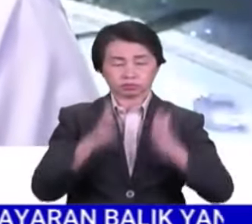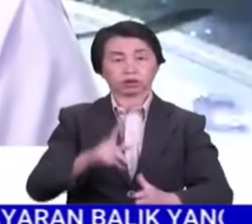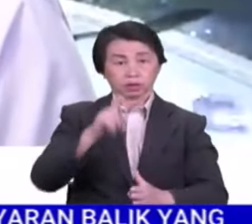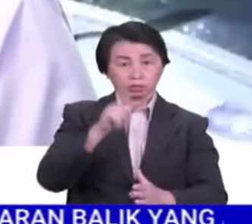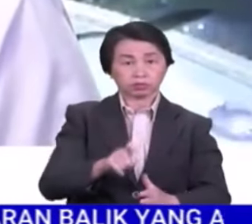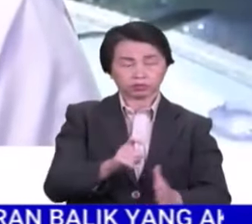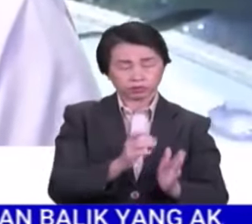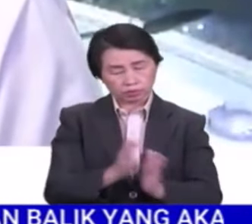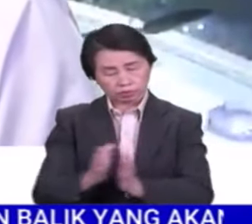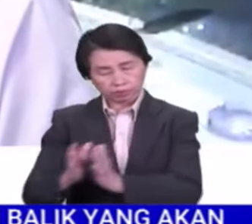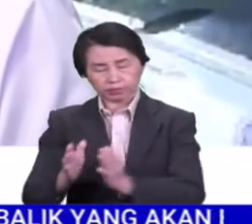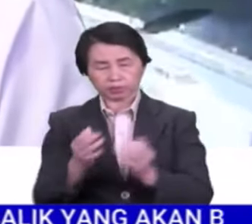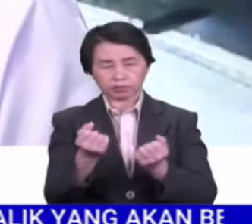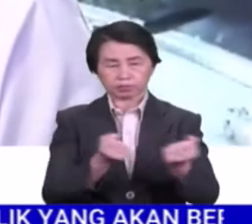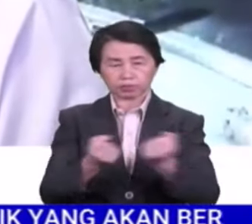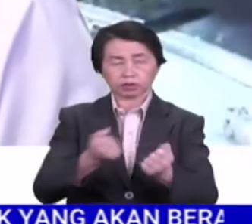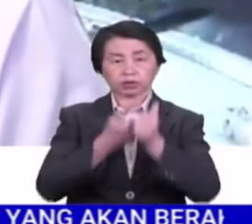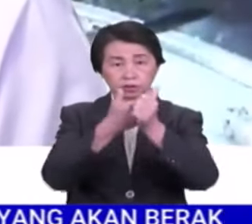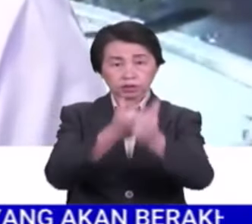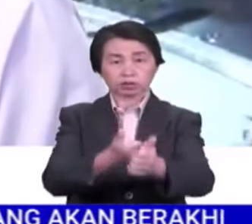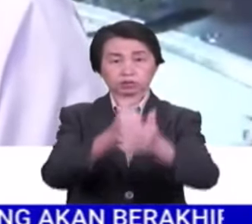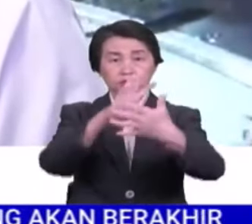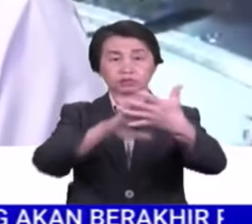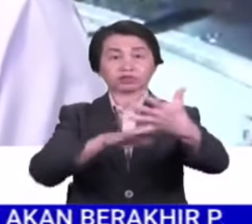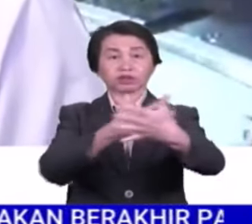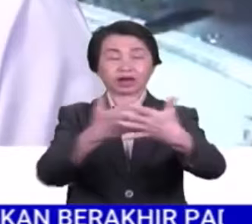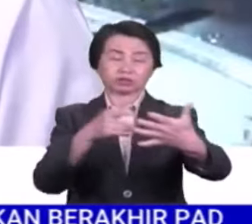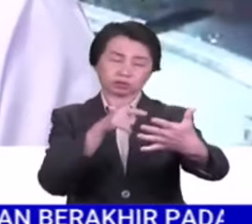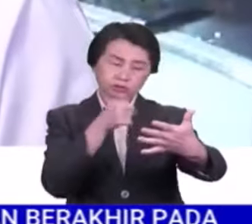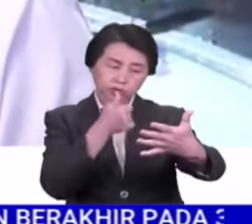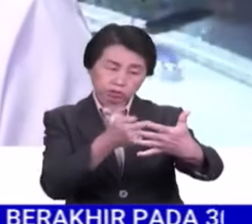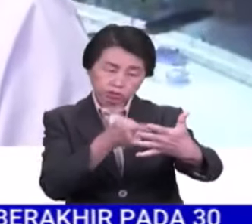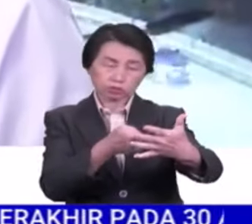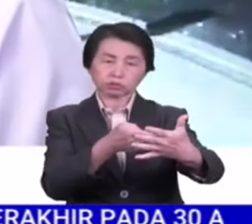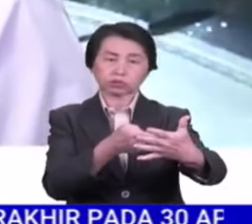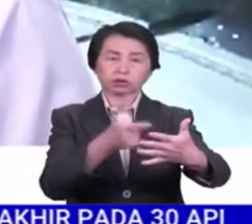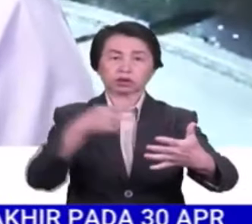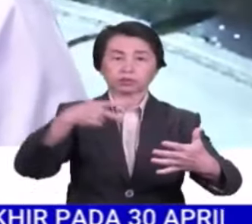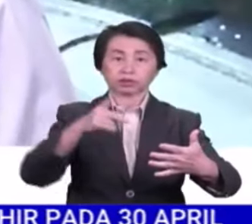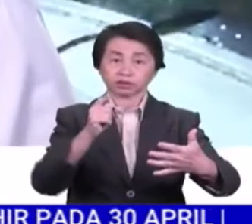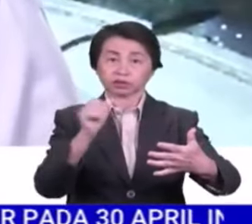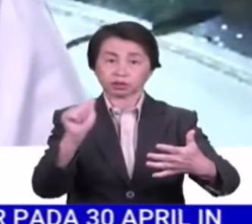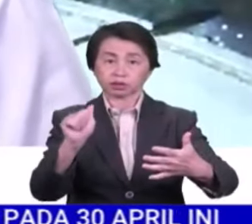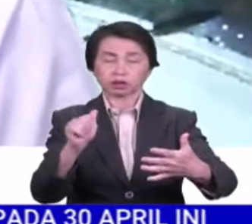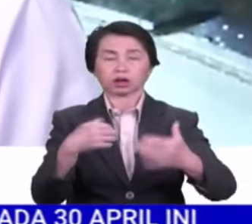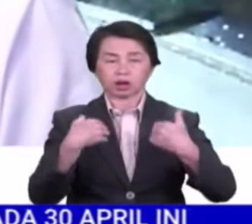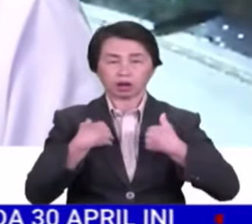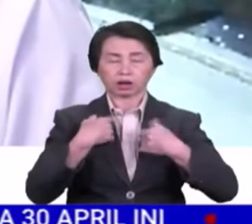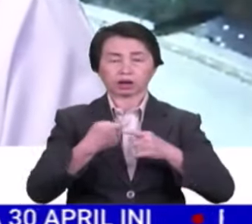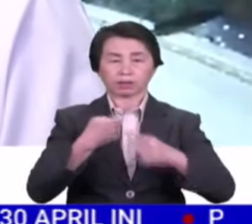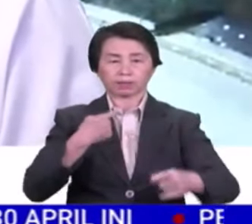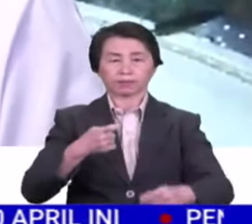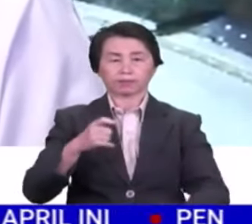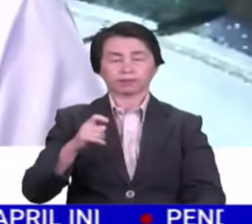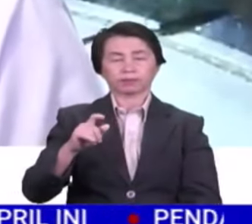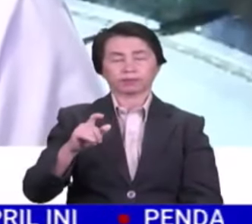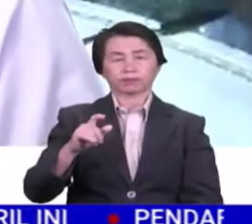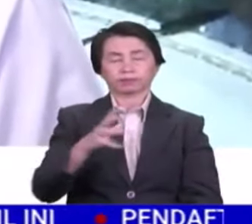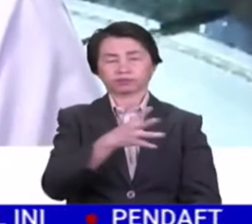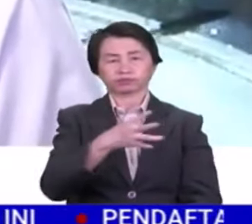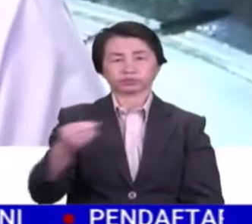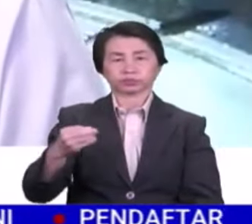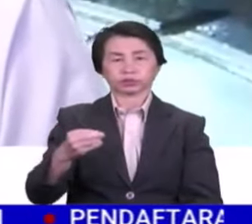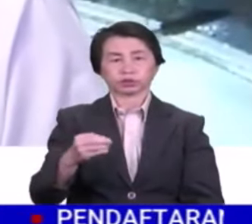merancang perjalanan dan mematuhi jadual-jadual TTA yang disediakan oleh pihak syarikat konsesi. Selain